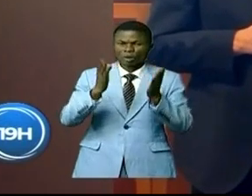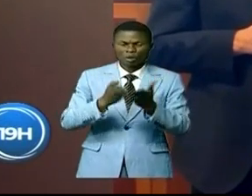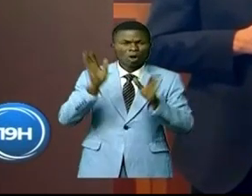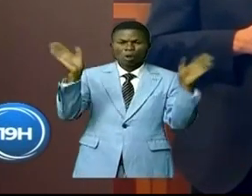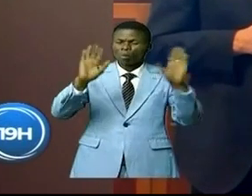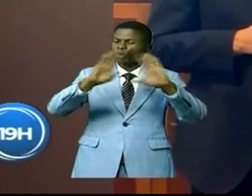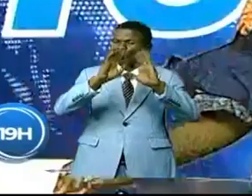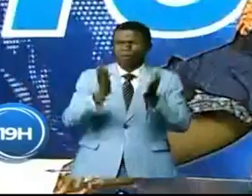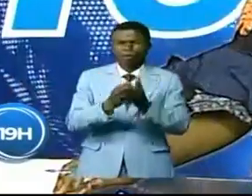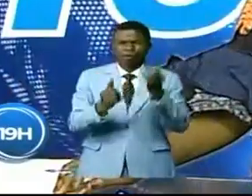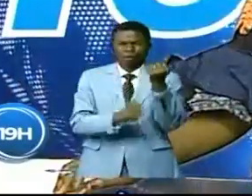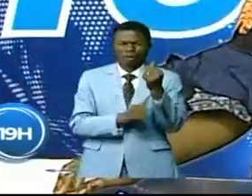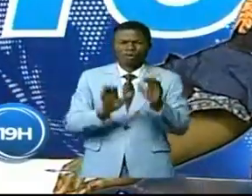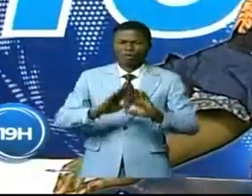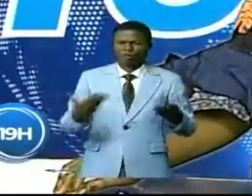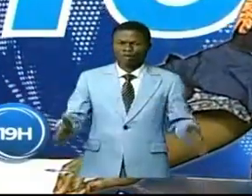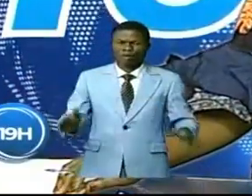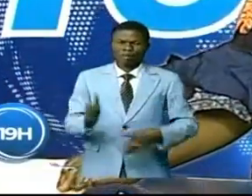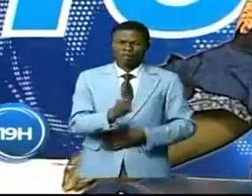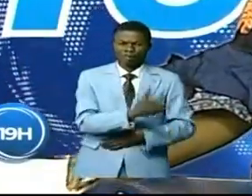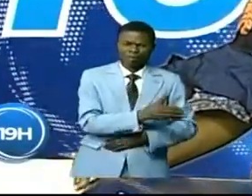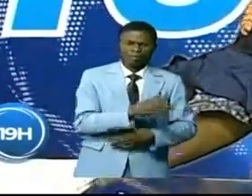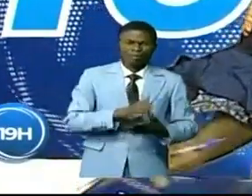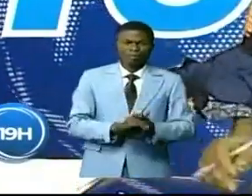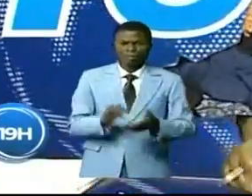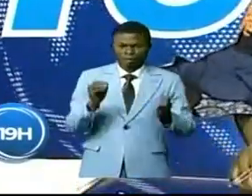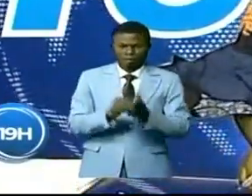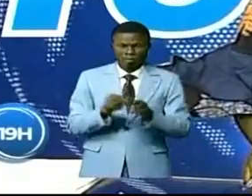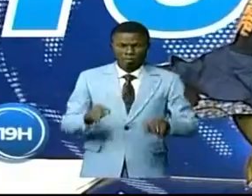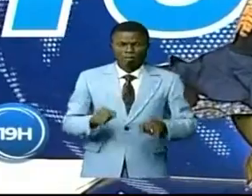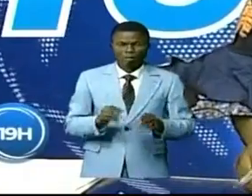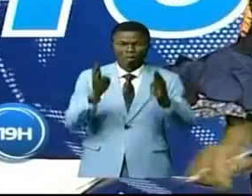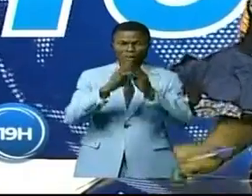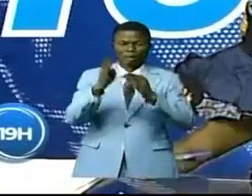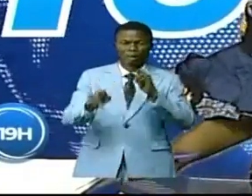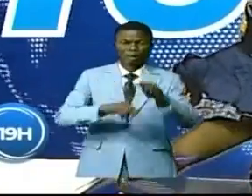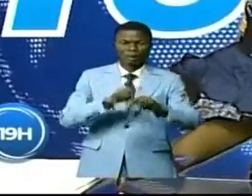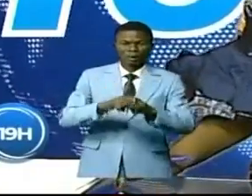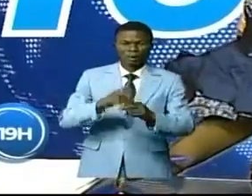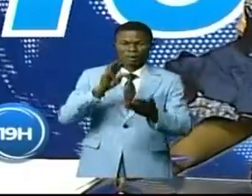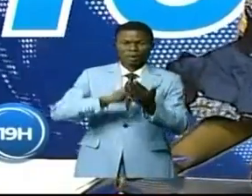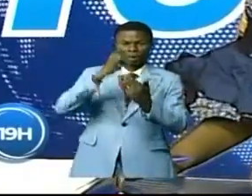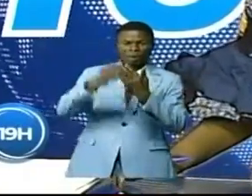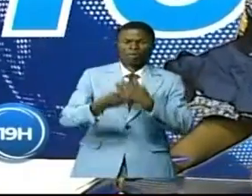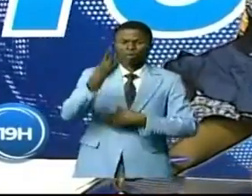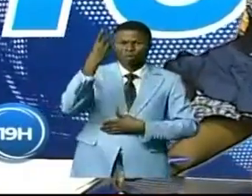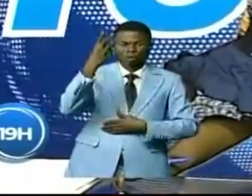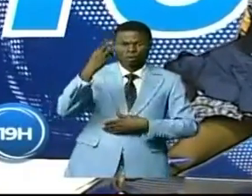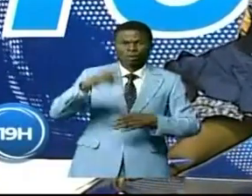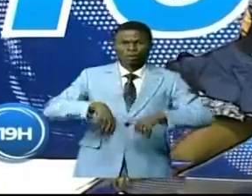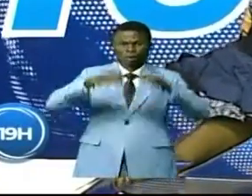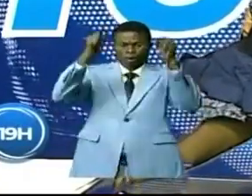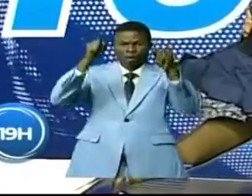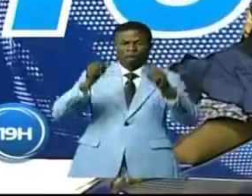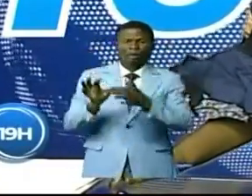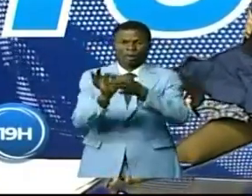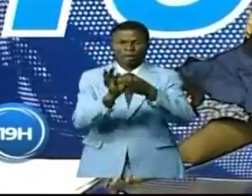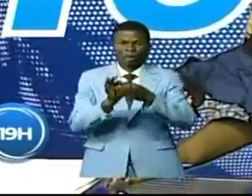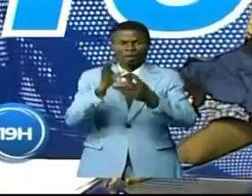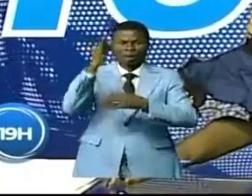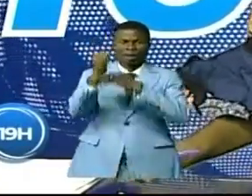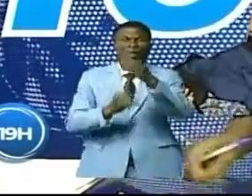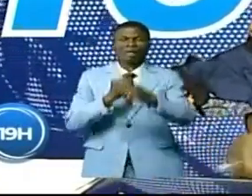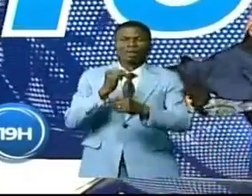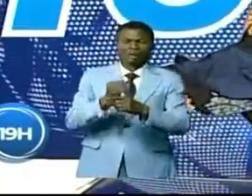tous. Autre chose à présent, à l'Assemblée nationale, 3 projets de loi de ratification de coopération